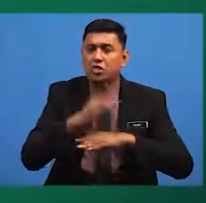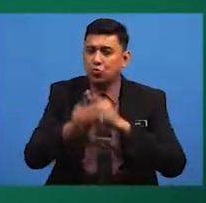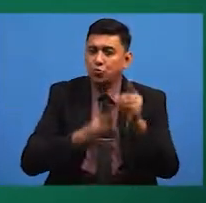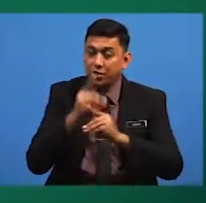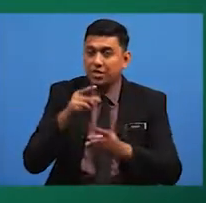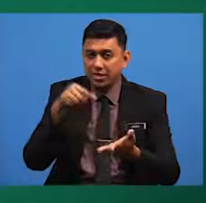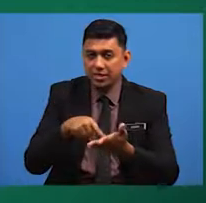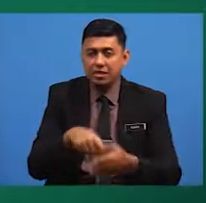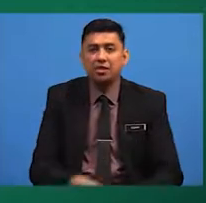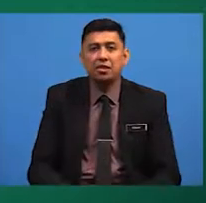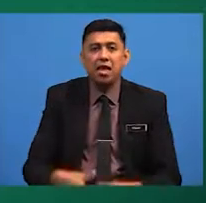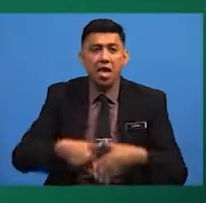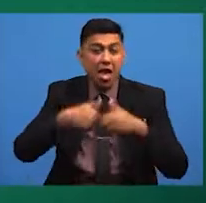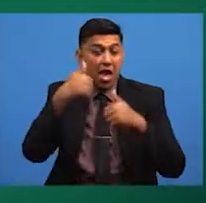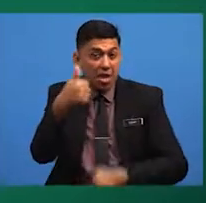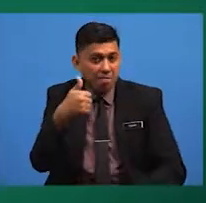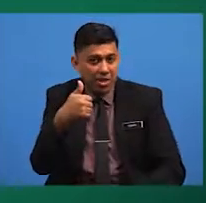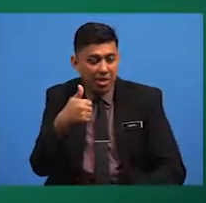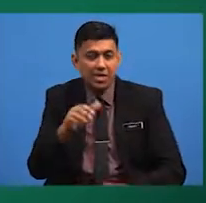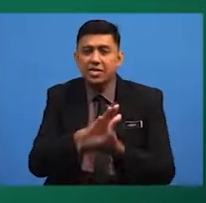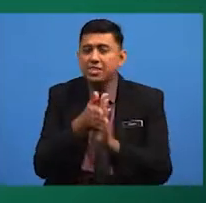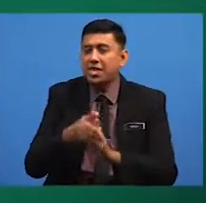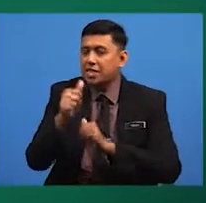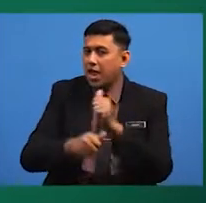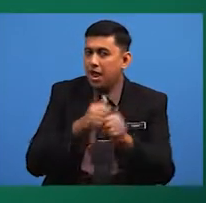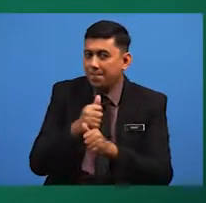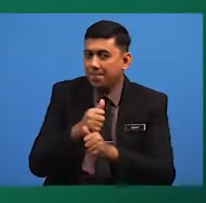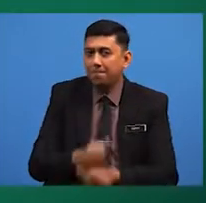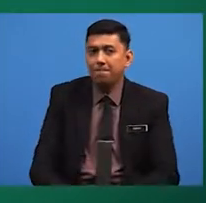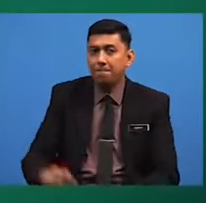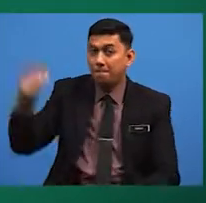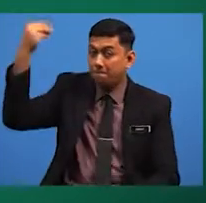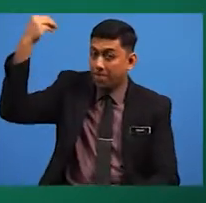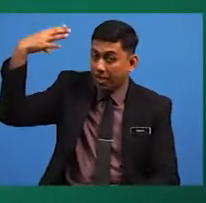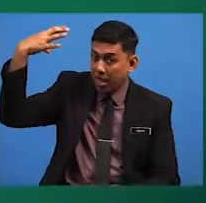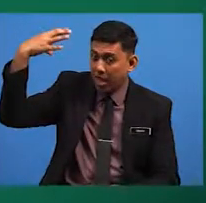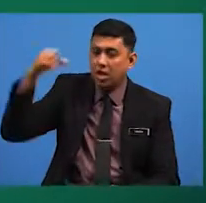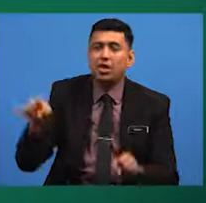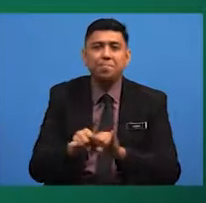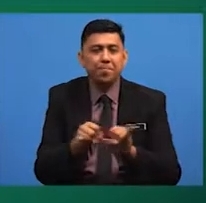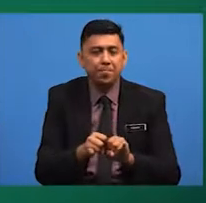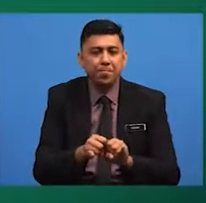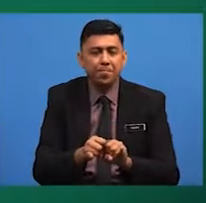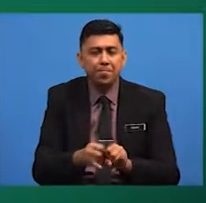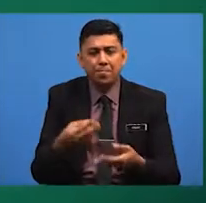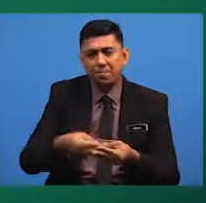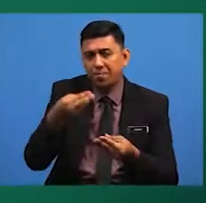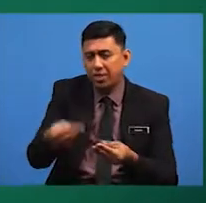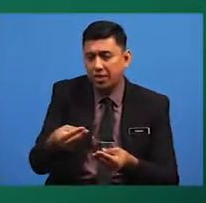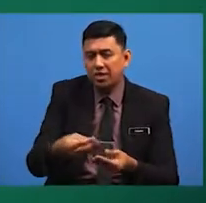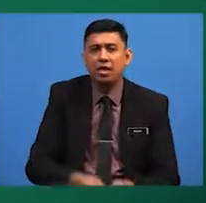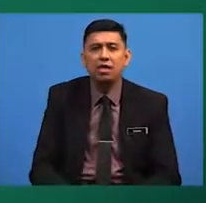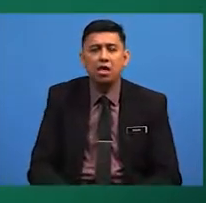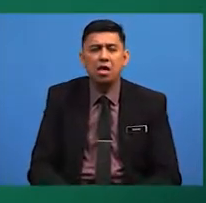ini hebat kan kejadian alam matahari juga membekalkan pelbagai